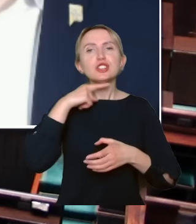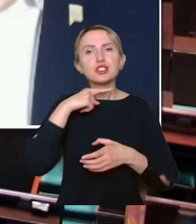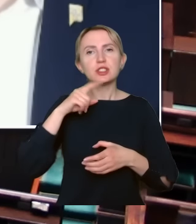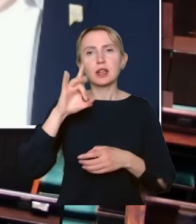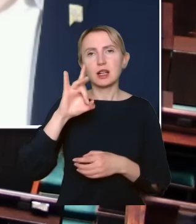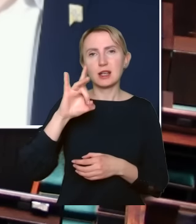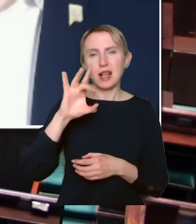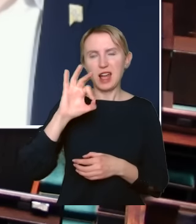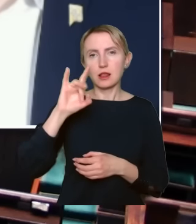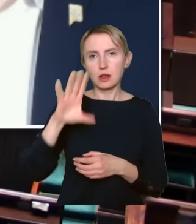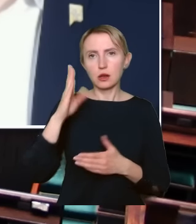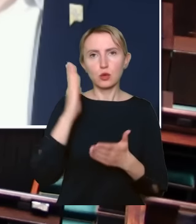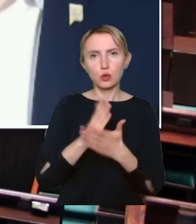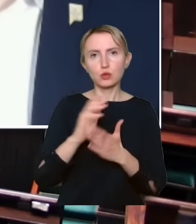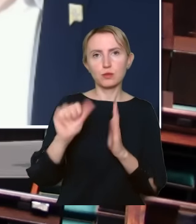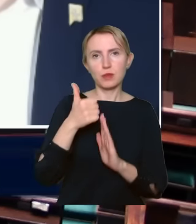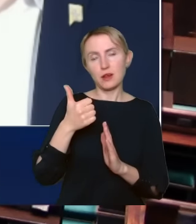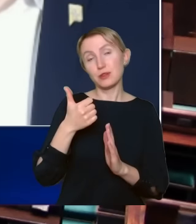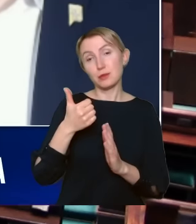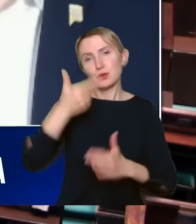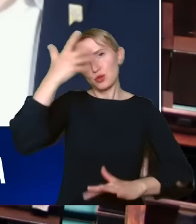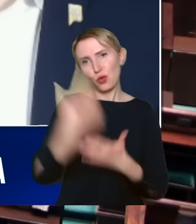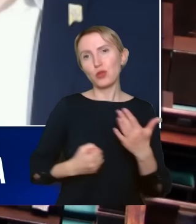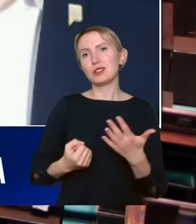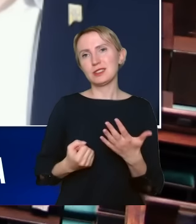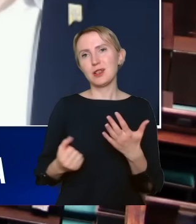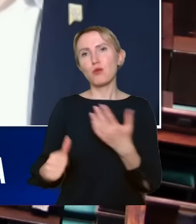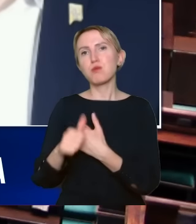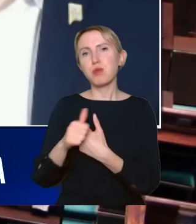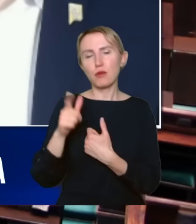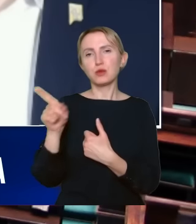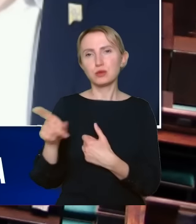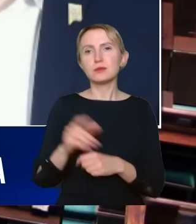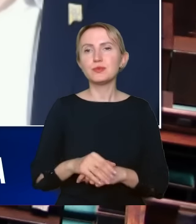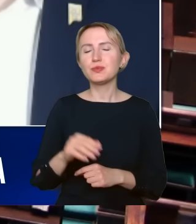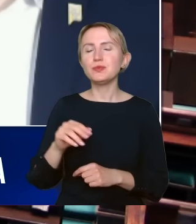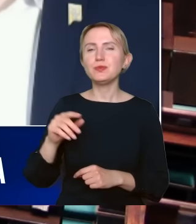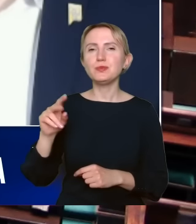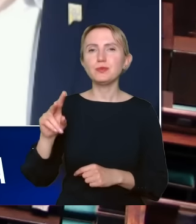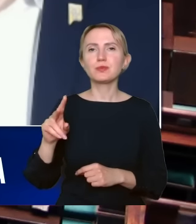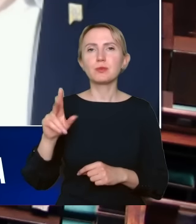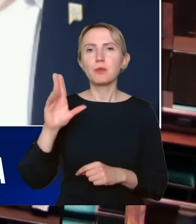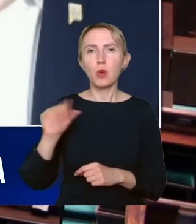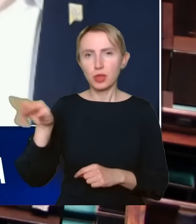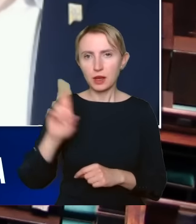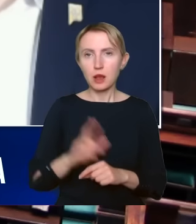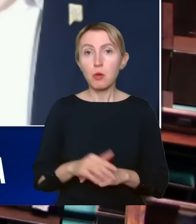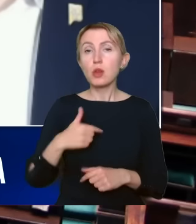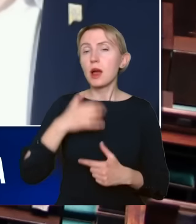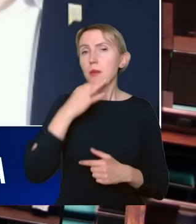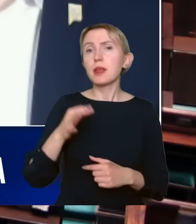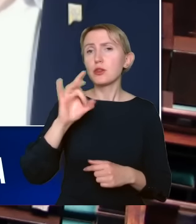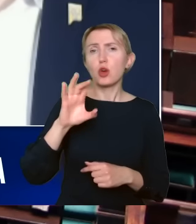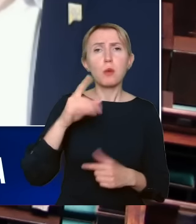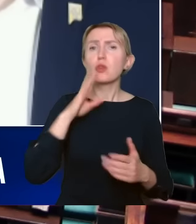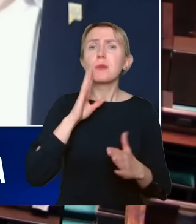rzeźnika ze Szczecina jest już pierwszym beneficjentem. I tu pytanie do pana posła Adama Gomoły z Polski 2050, bo ja rozumiem, że to chyba nie o to